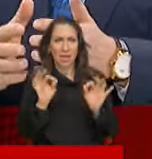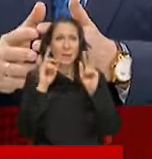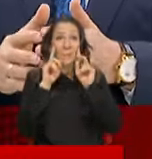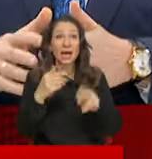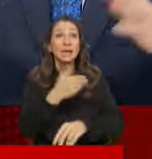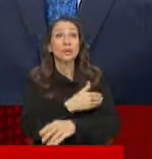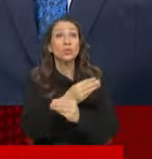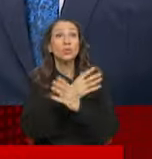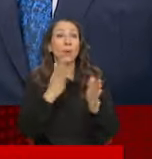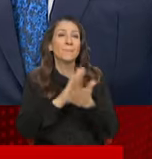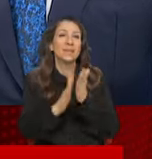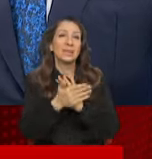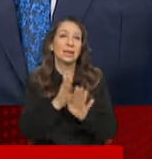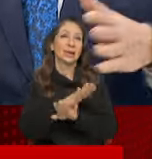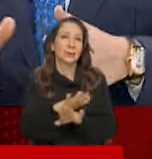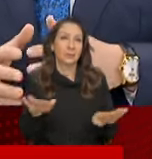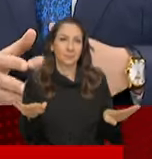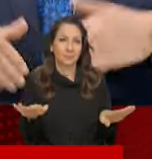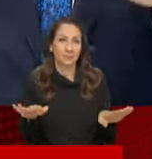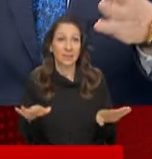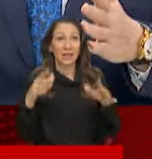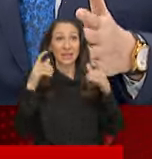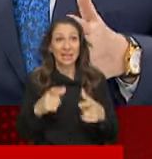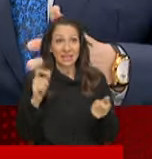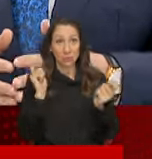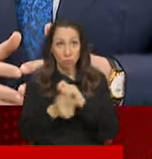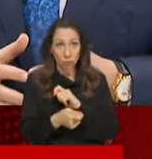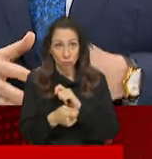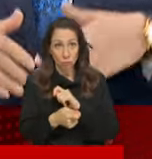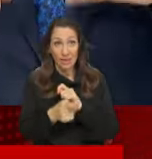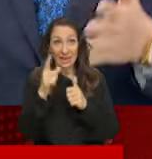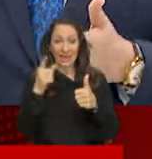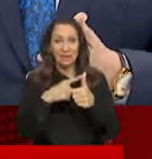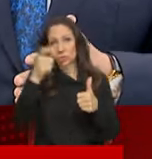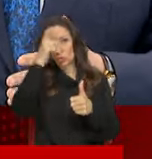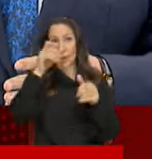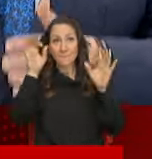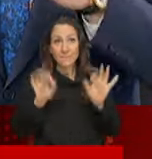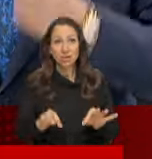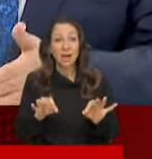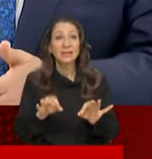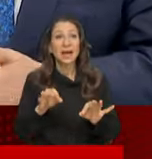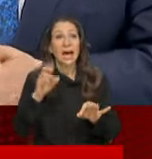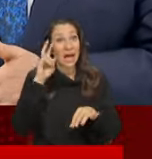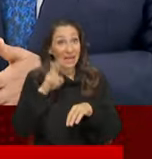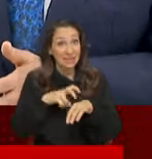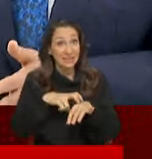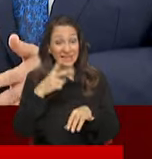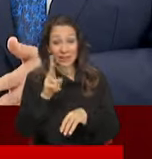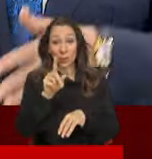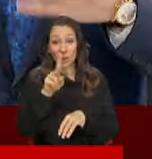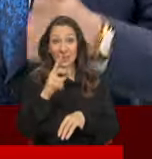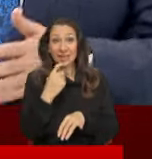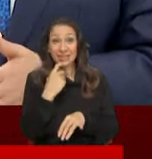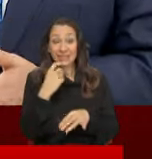hizmetlerin büyük bölümünü bitirdim kentsel dönüşüm Eee ilk Türkiye'de başlayanlar ve hatırlarsanız 2012